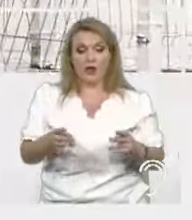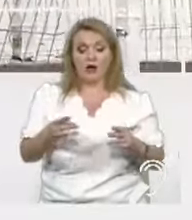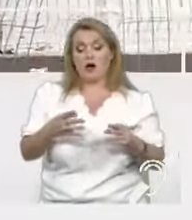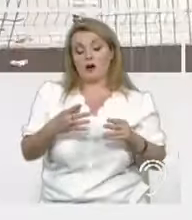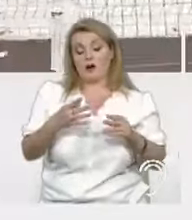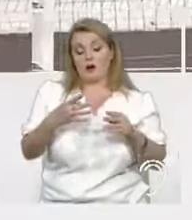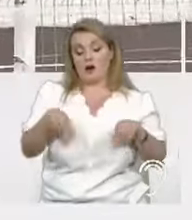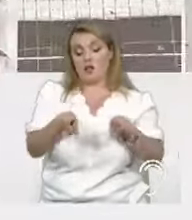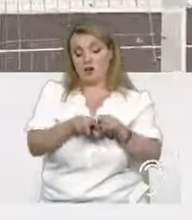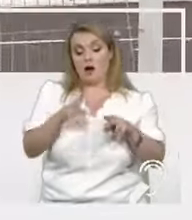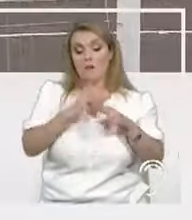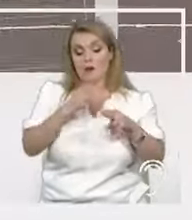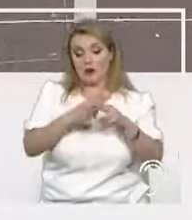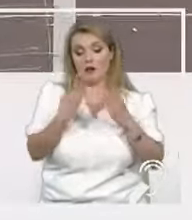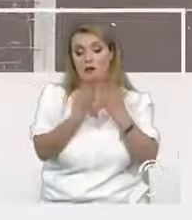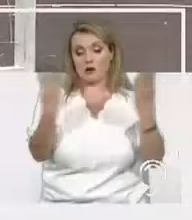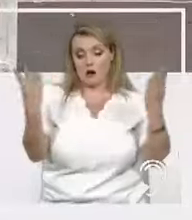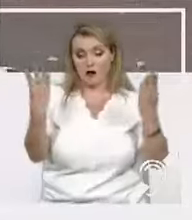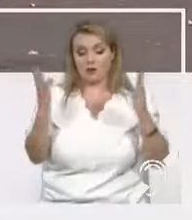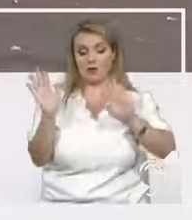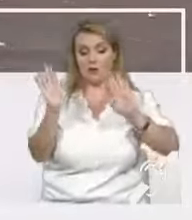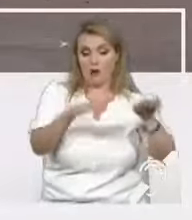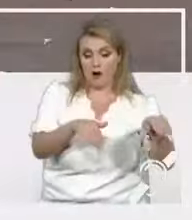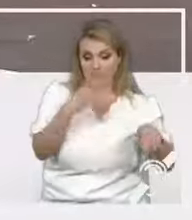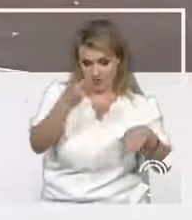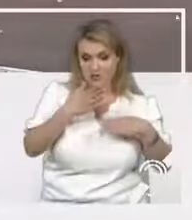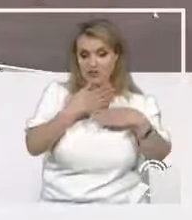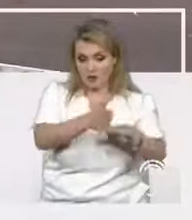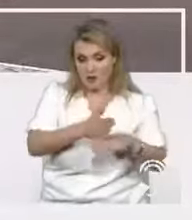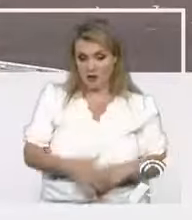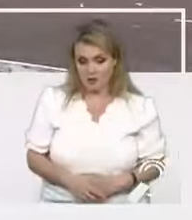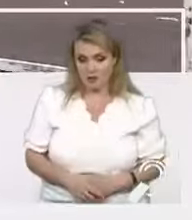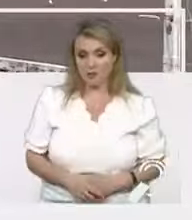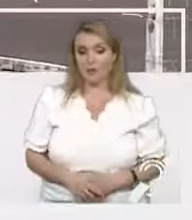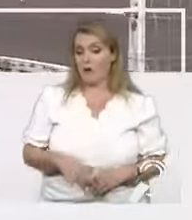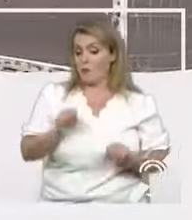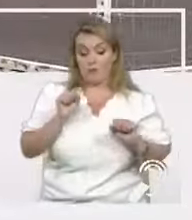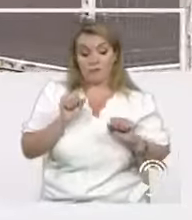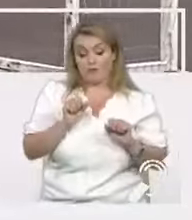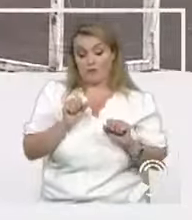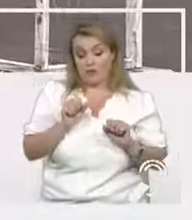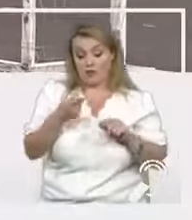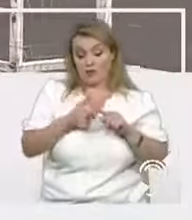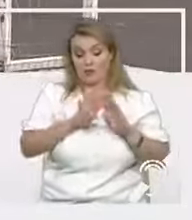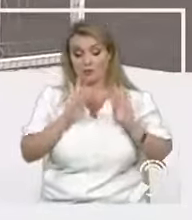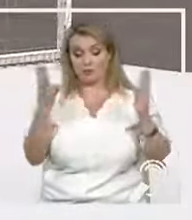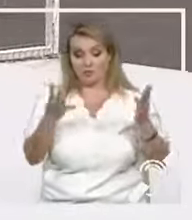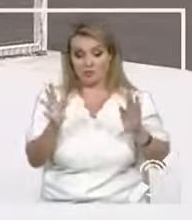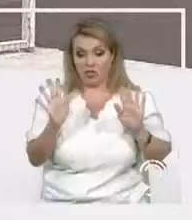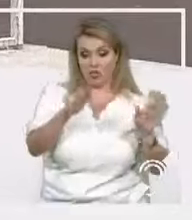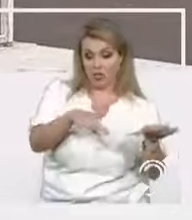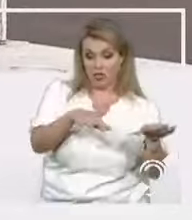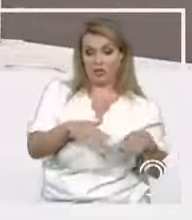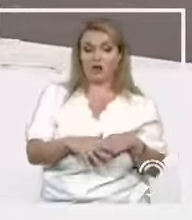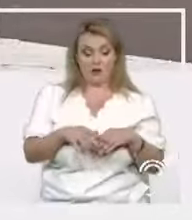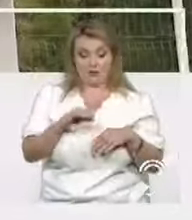peste ei. Oricine poate intra și, după cum puteți vedea, plasele de metal cu care a fost îngrădit terenul atârnă și sunt un